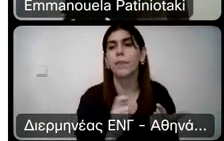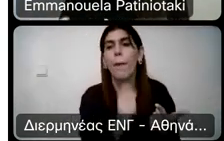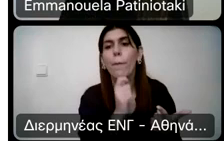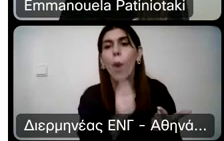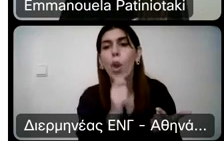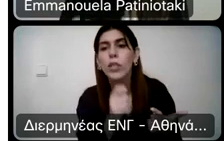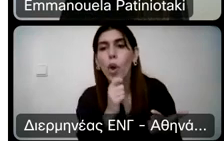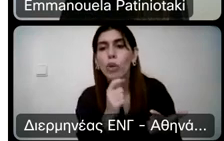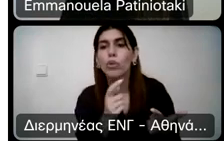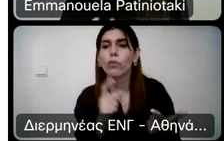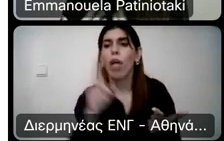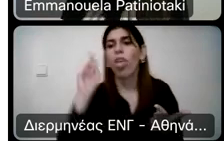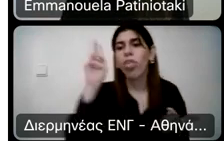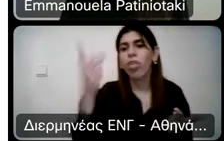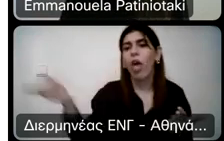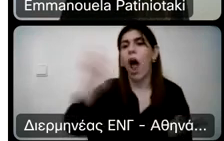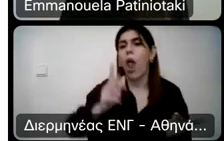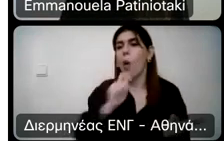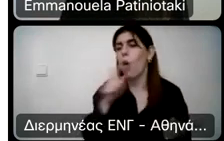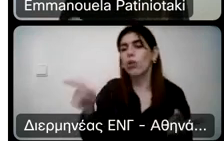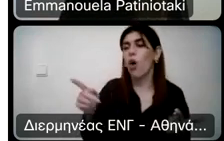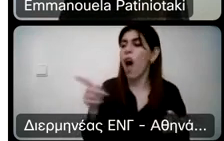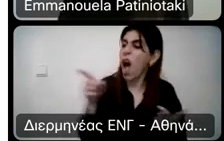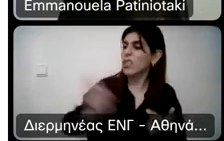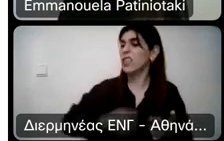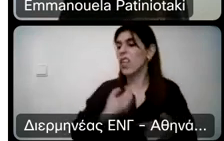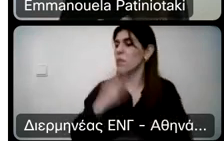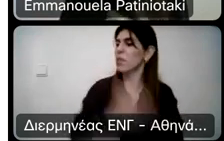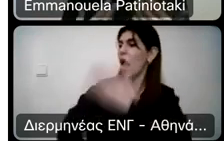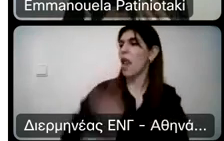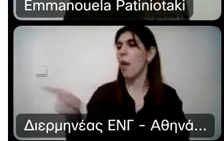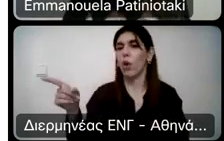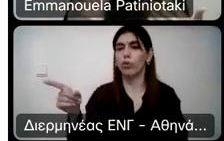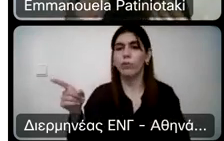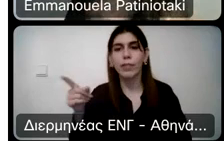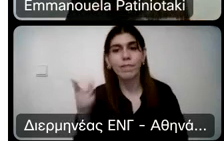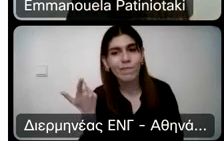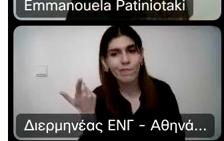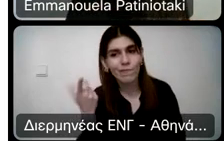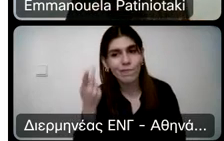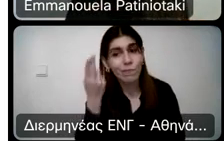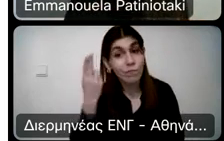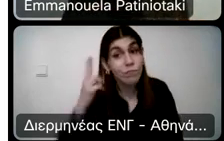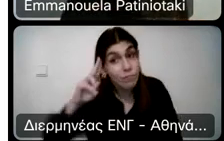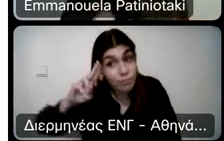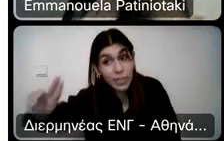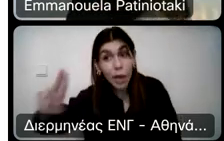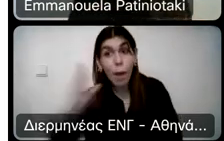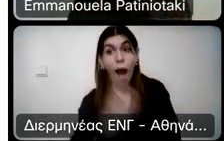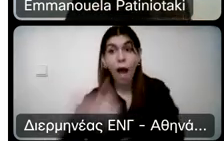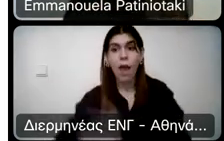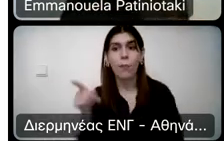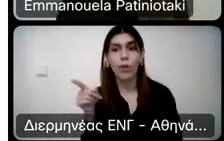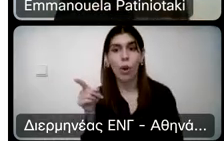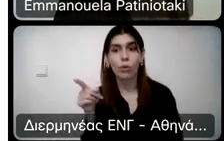ένας για τον άλλο χρησιμοποιώντας ορολογία που αφορά στην αναπηρία, ούτως ώστε να μειώσουν τον